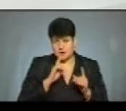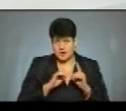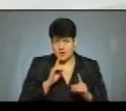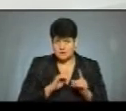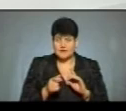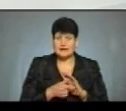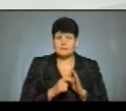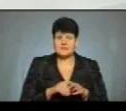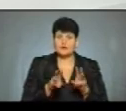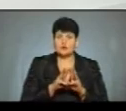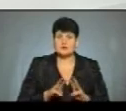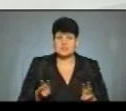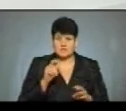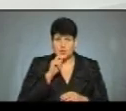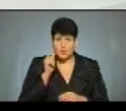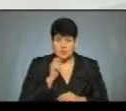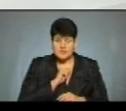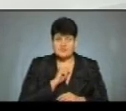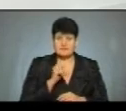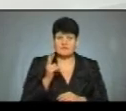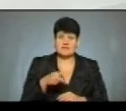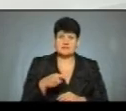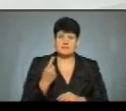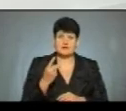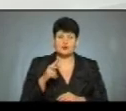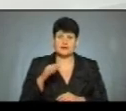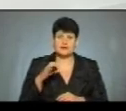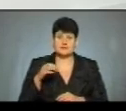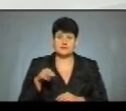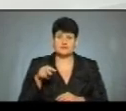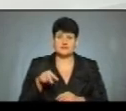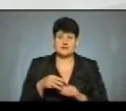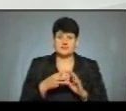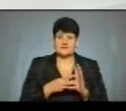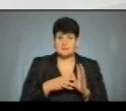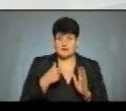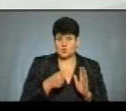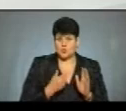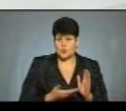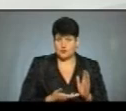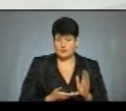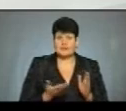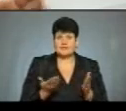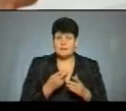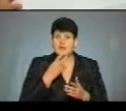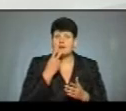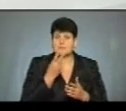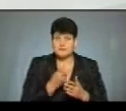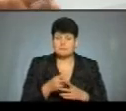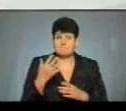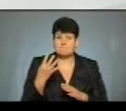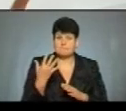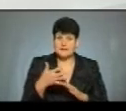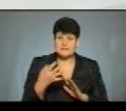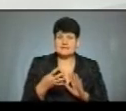і Кабінетом міністрів України від 21 листопада 2018 року, де передбачено